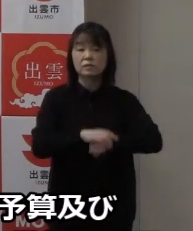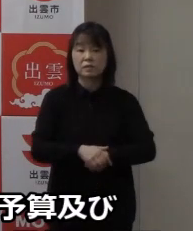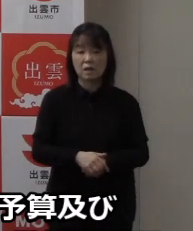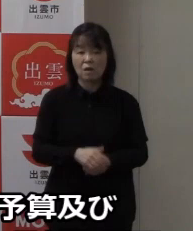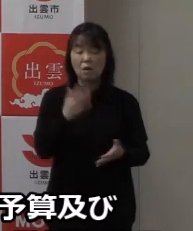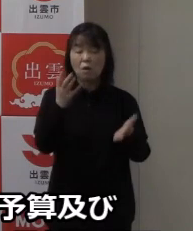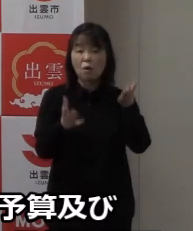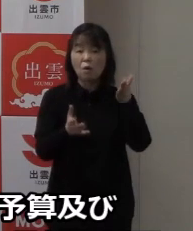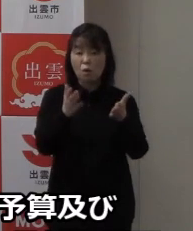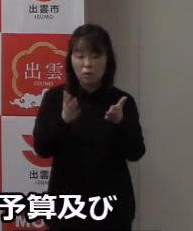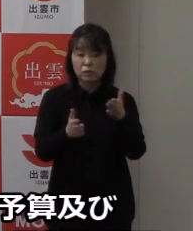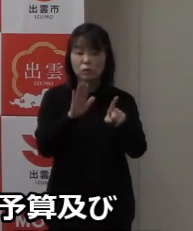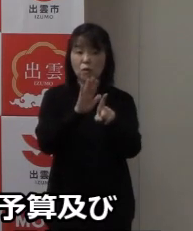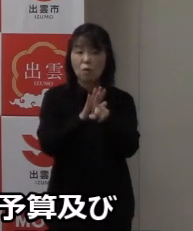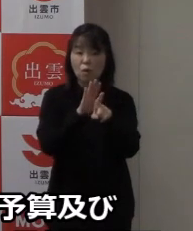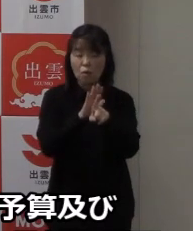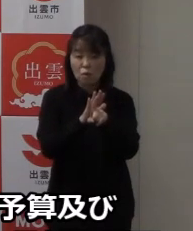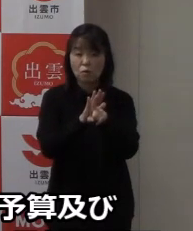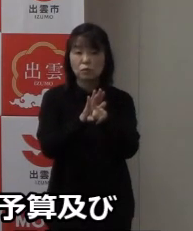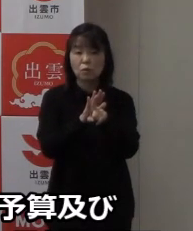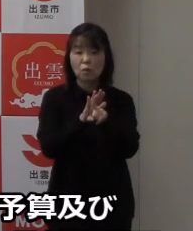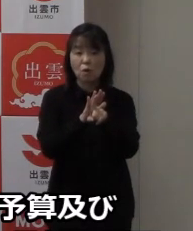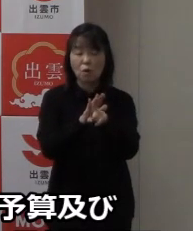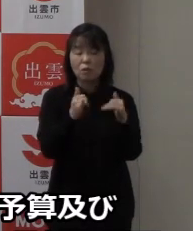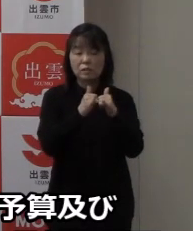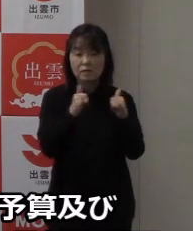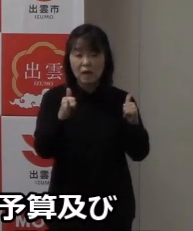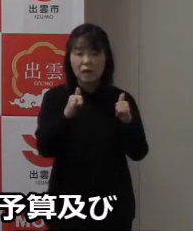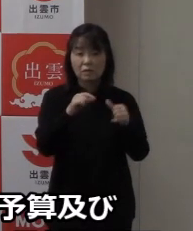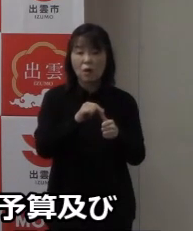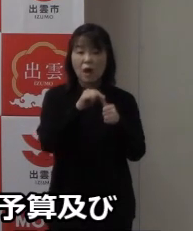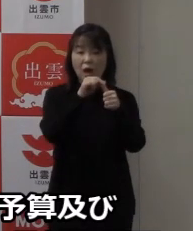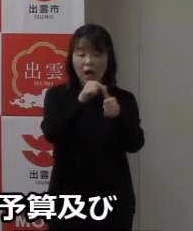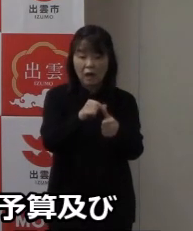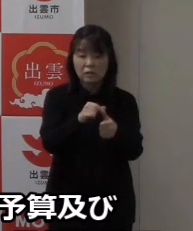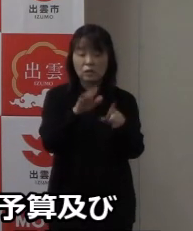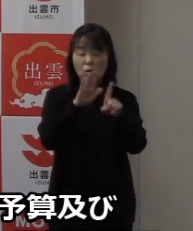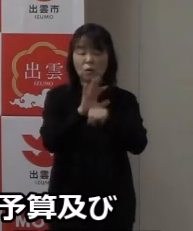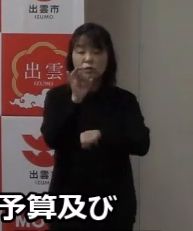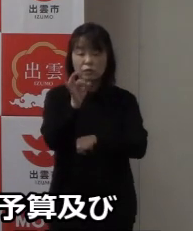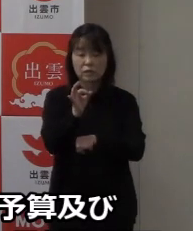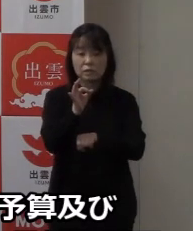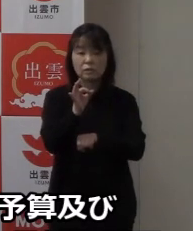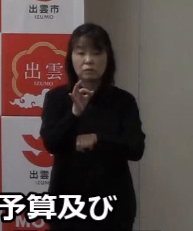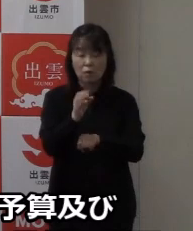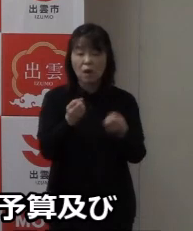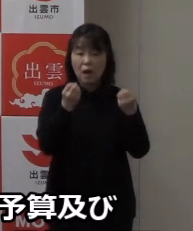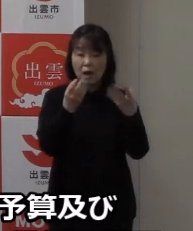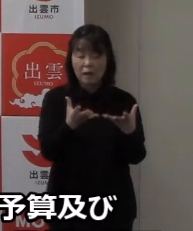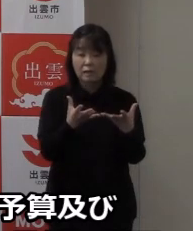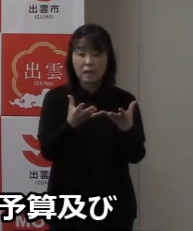保育補助者の配置支援補助金というものを新規で、